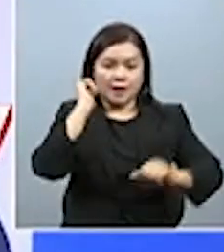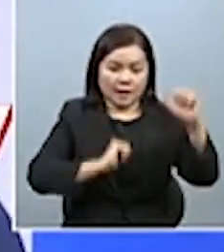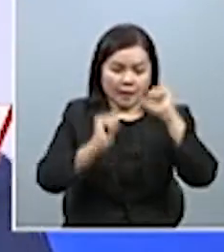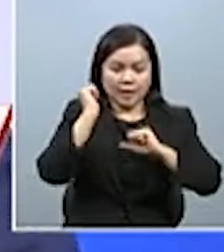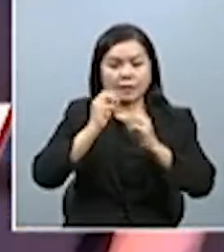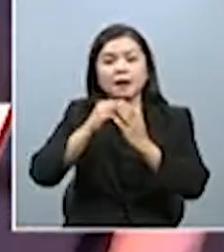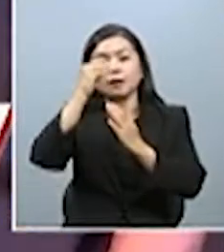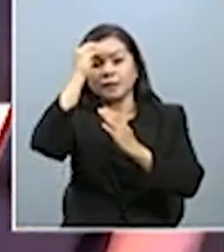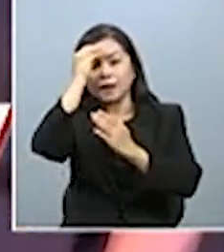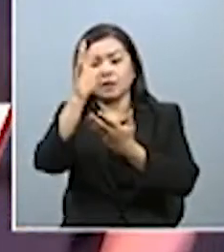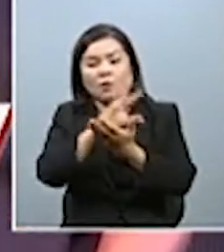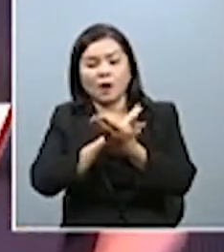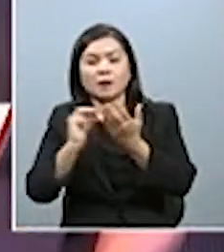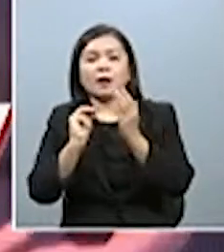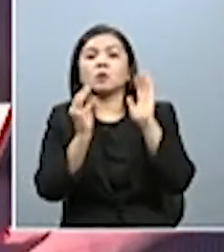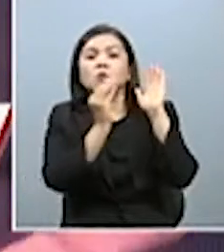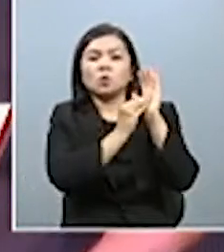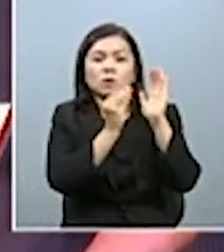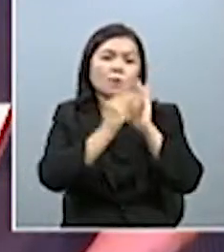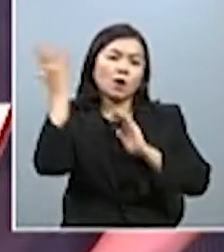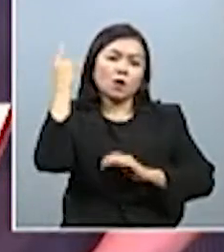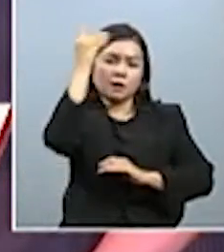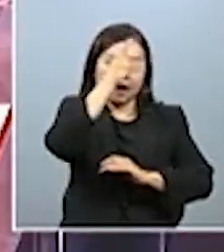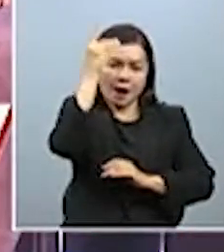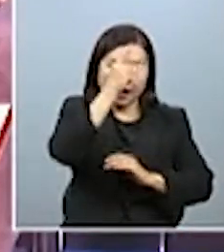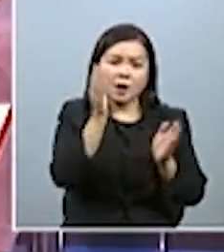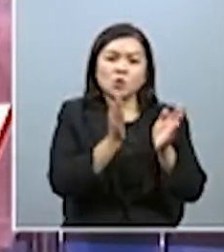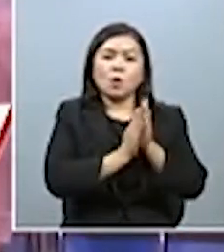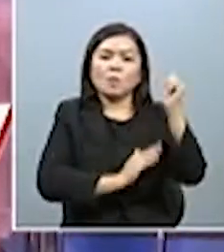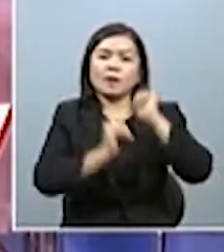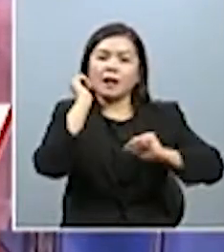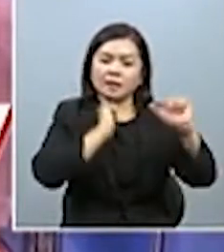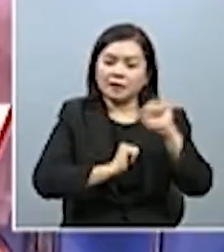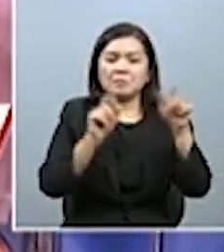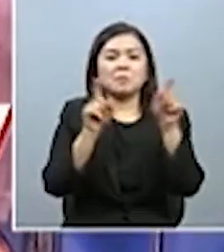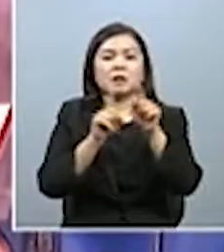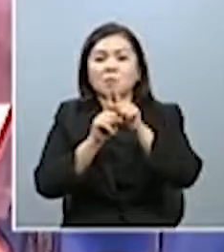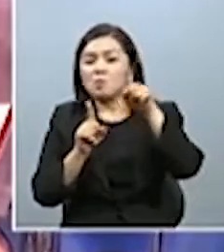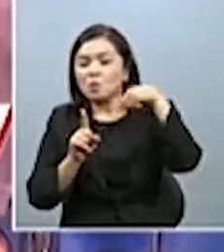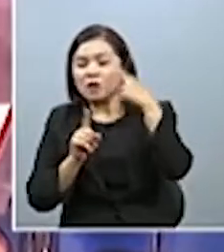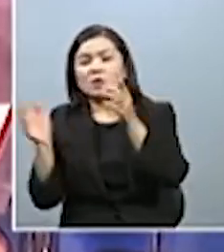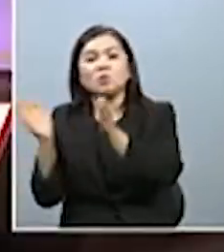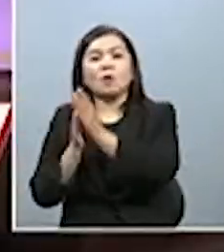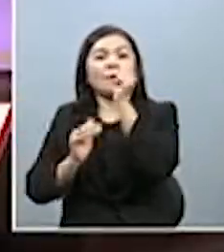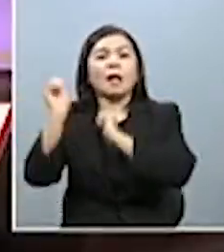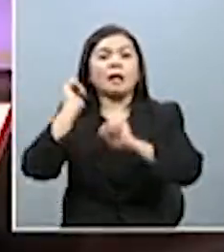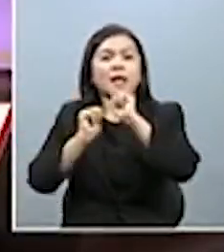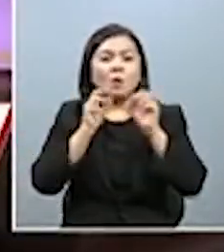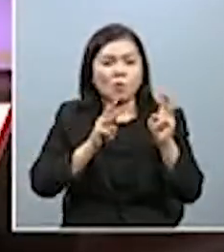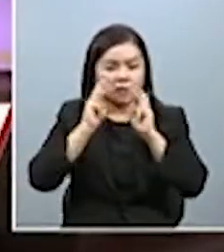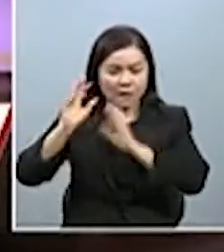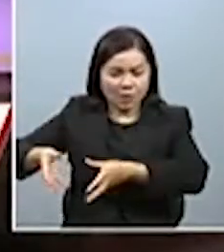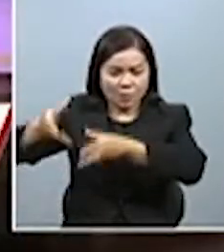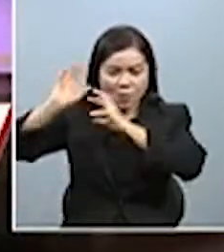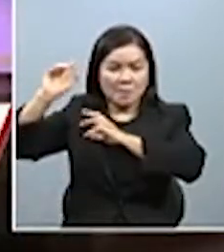ศโดยในอดีตพี่ดุ๊กพานุเดชเล่นเป็นพระเอกประกบพี่ม้าอรณภาและผู้จัดพี่แหม่มทิติมาซึ่งการนำกลับมาทำใหม่ครั้งนี้ได้แจ็